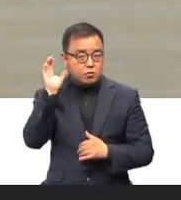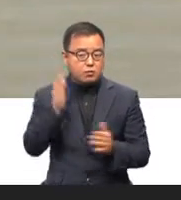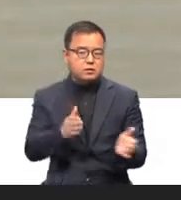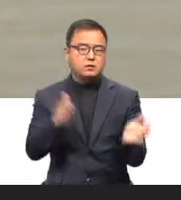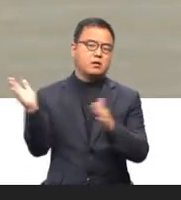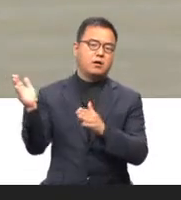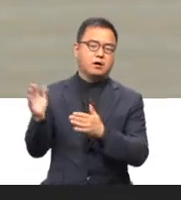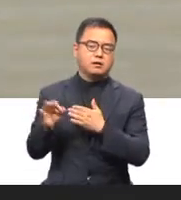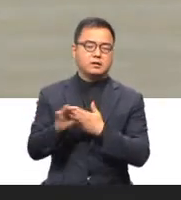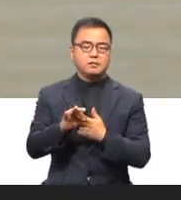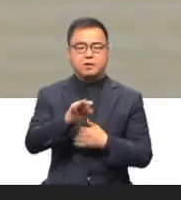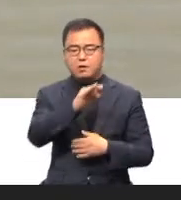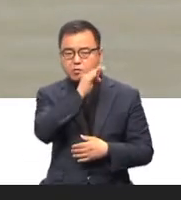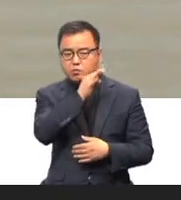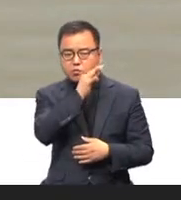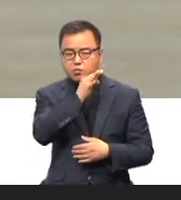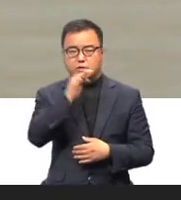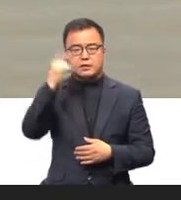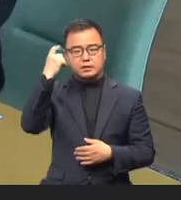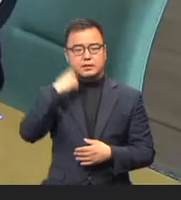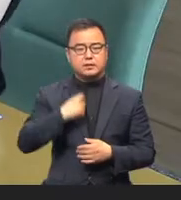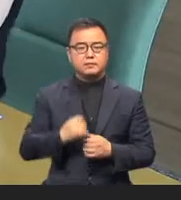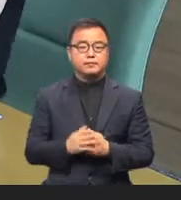너무 부끄러울 것 같은 느낌이 들어서.